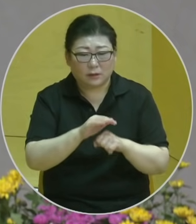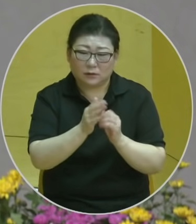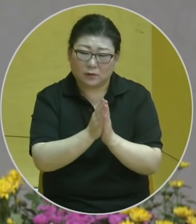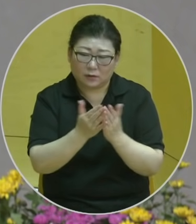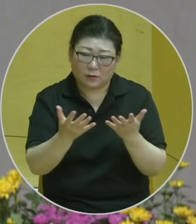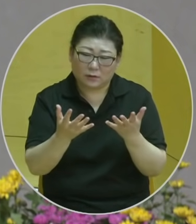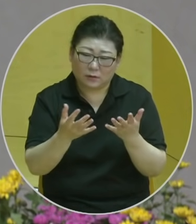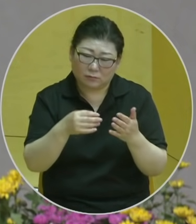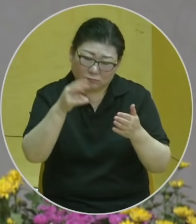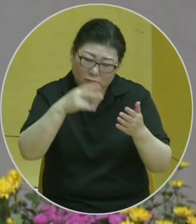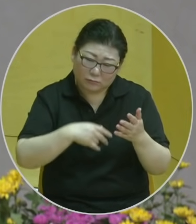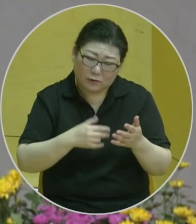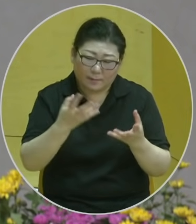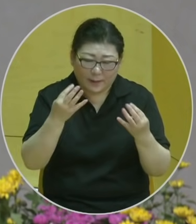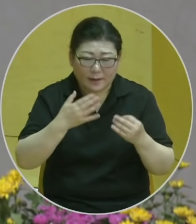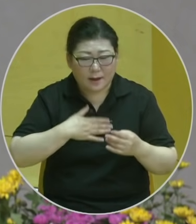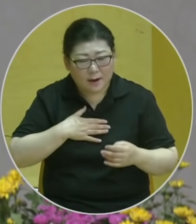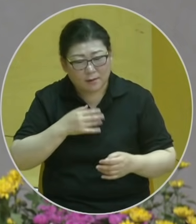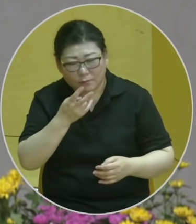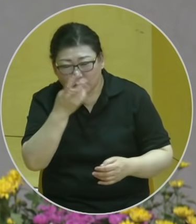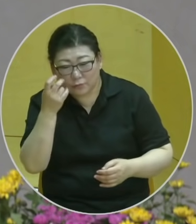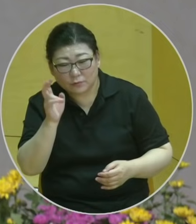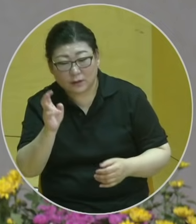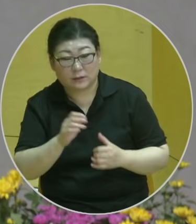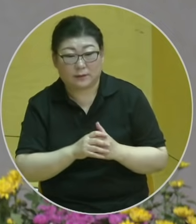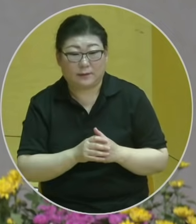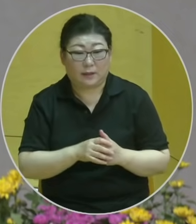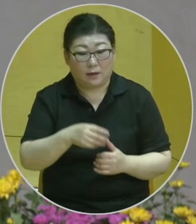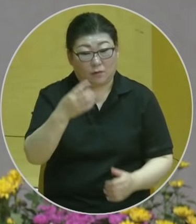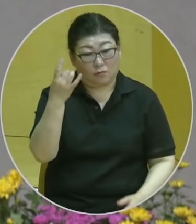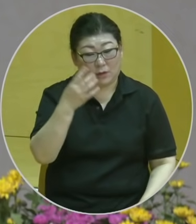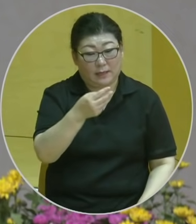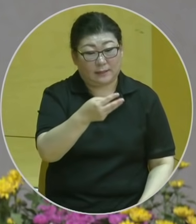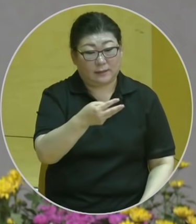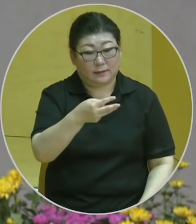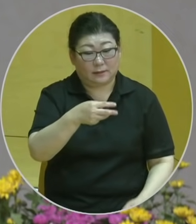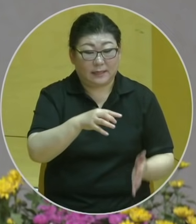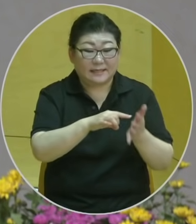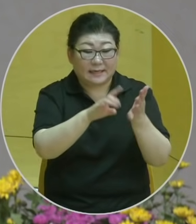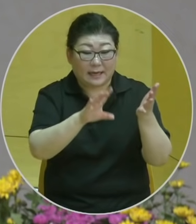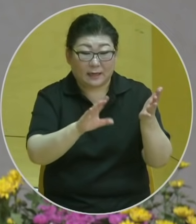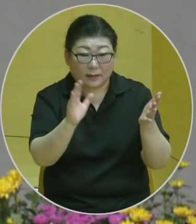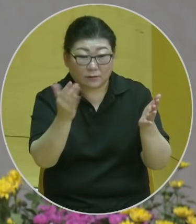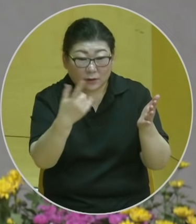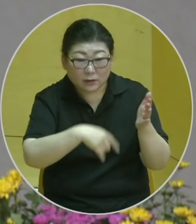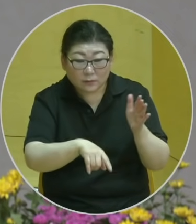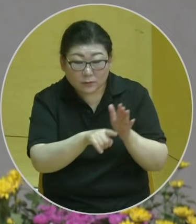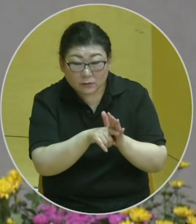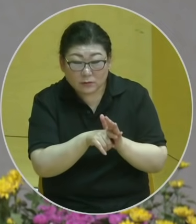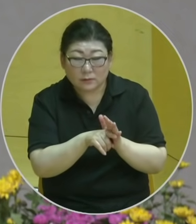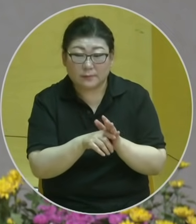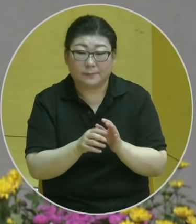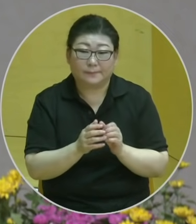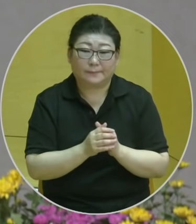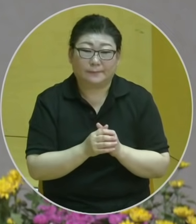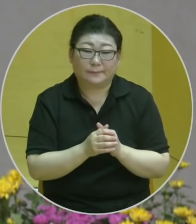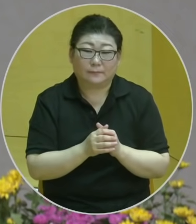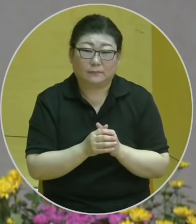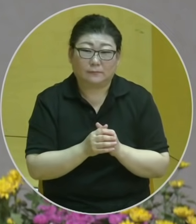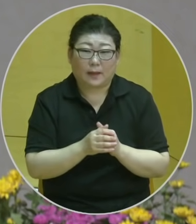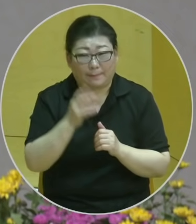그런데 그의 머리 좀, 세리가 되려면 머리가 좋아야 됩니다. 재리에도 밝아야 되고 그 외국어도 세 개를 해야 됩니다.